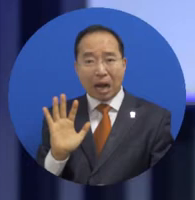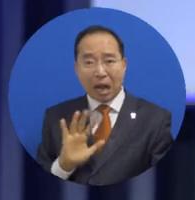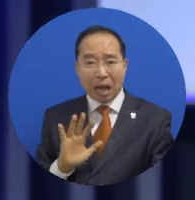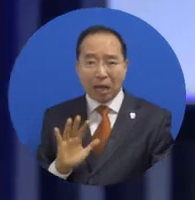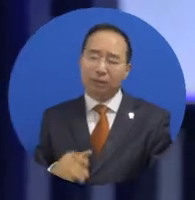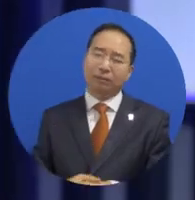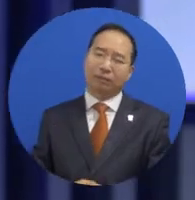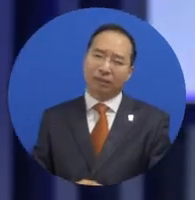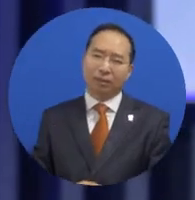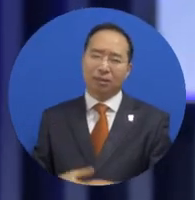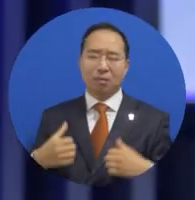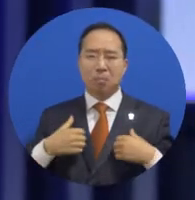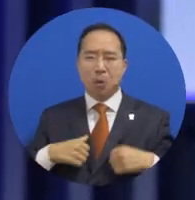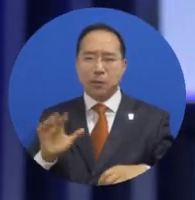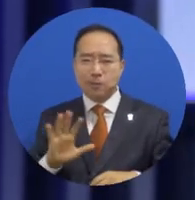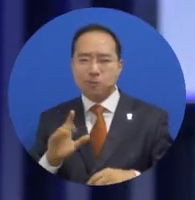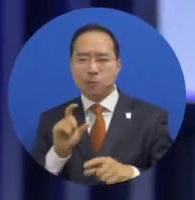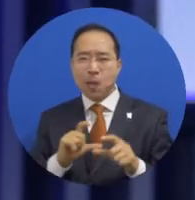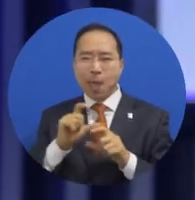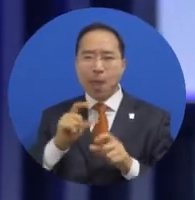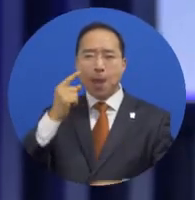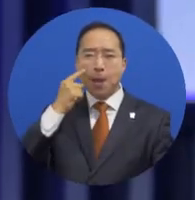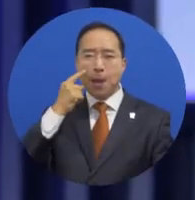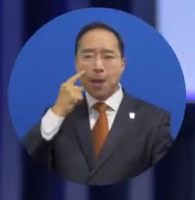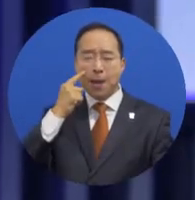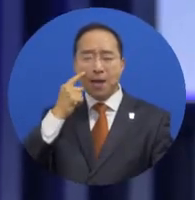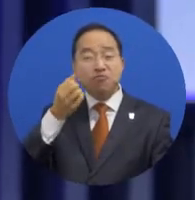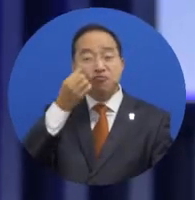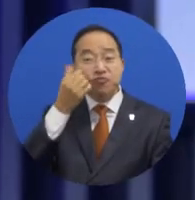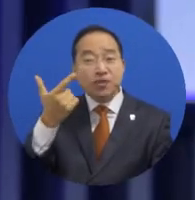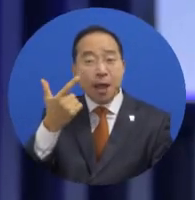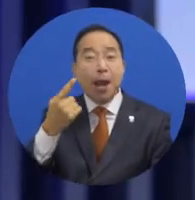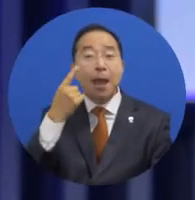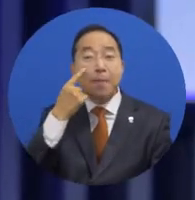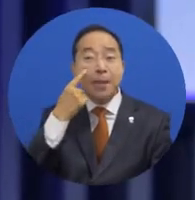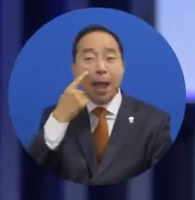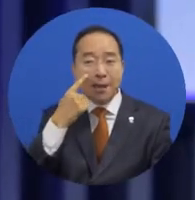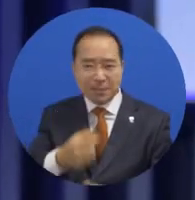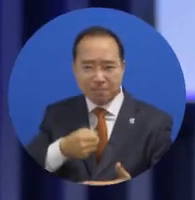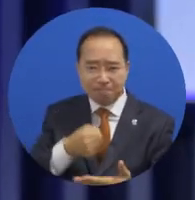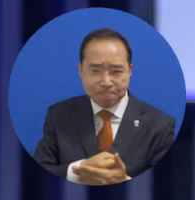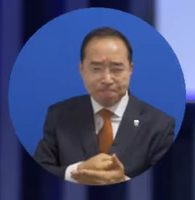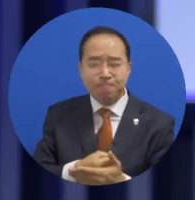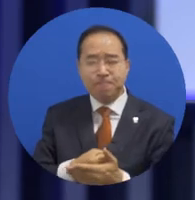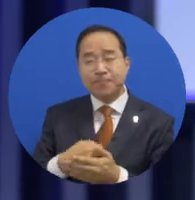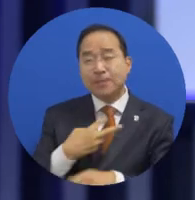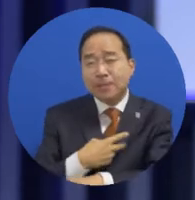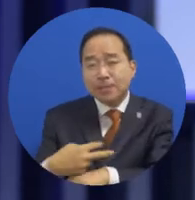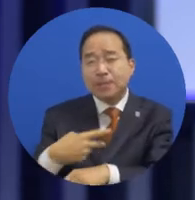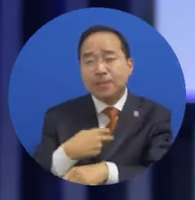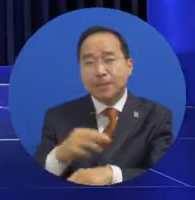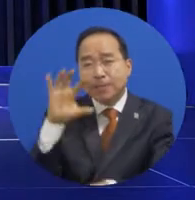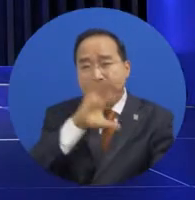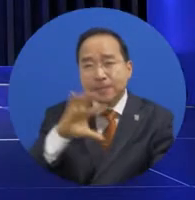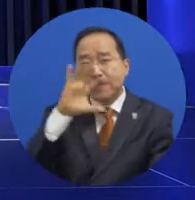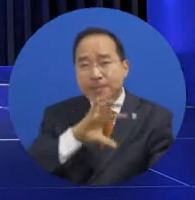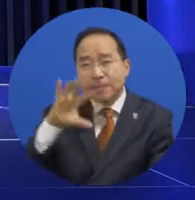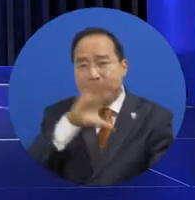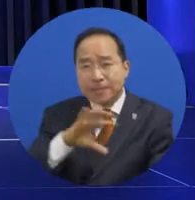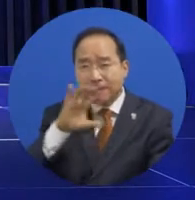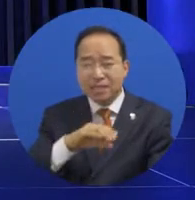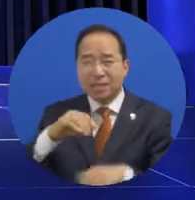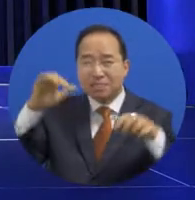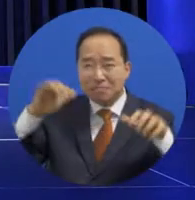않고 이번엔 조금 더 해볼 거야. 적어도 6개월은 할 거야 라는 결심을 했기 때문에 6개월